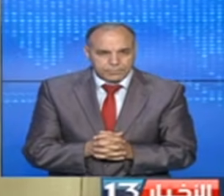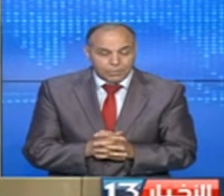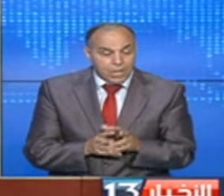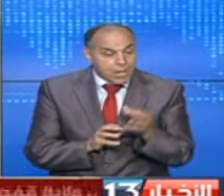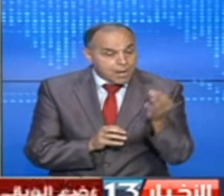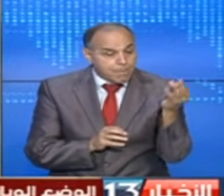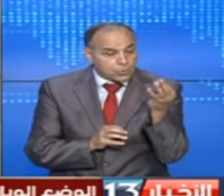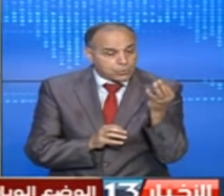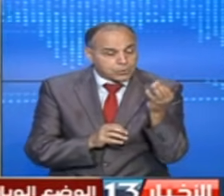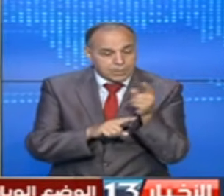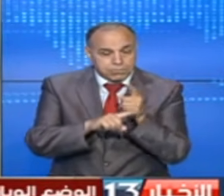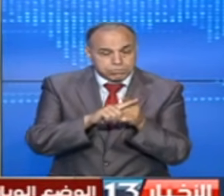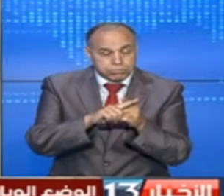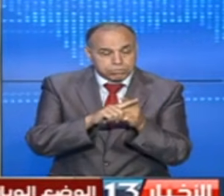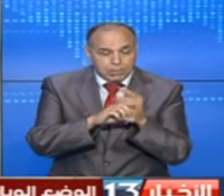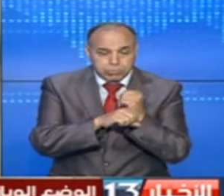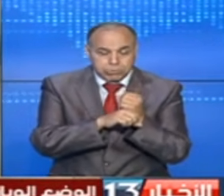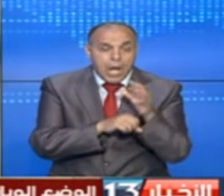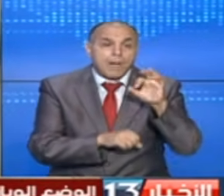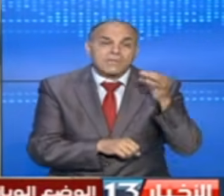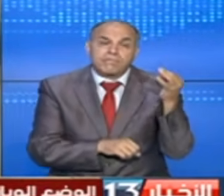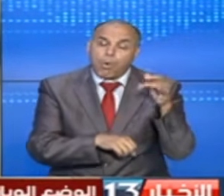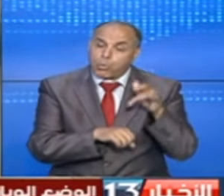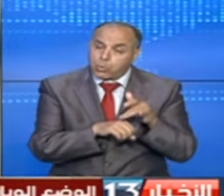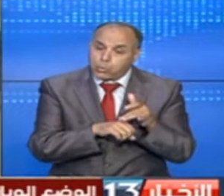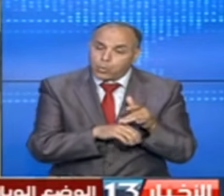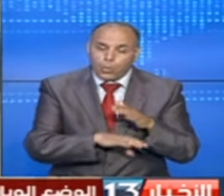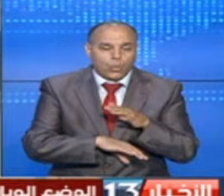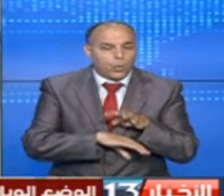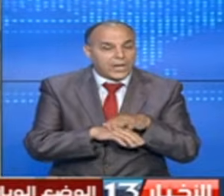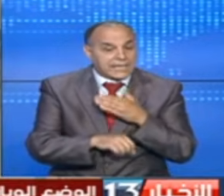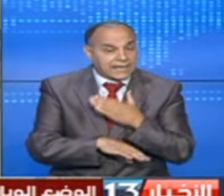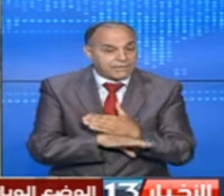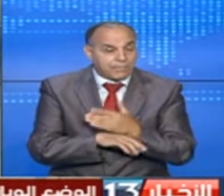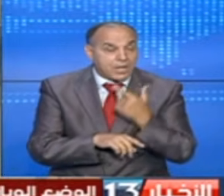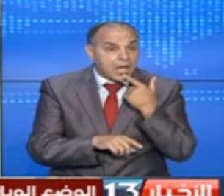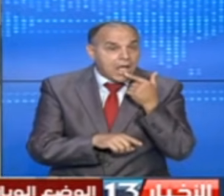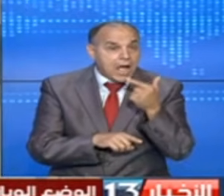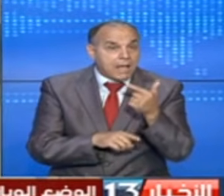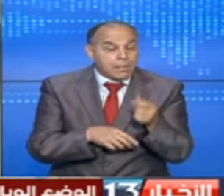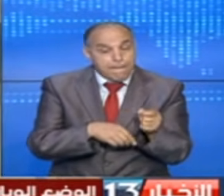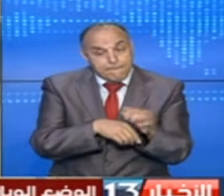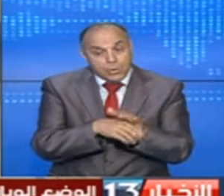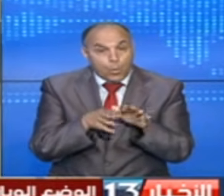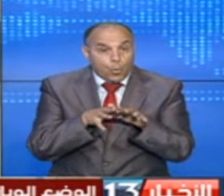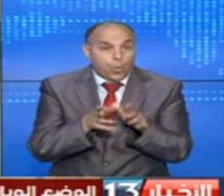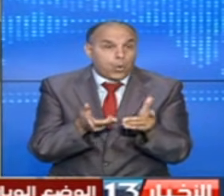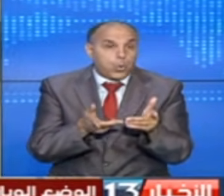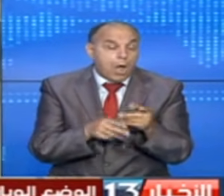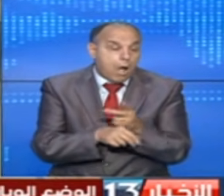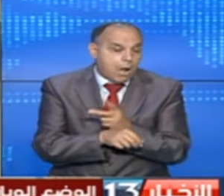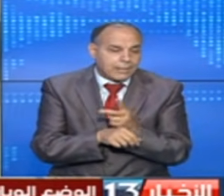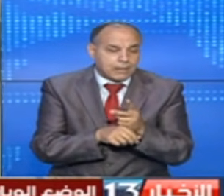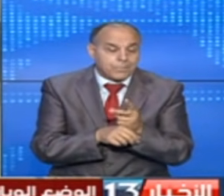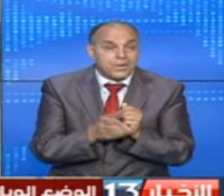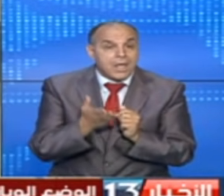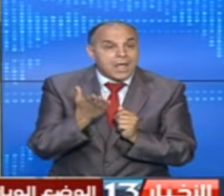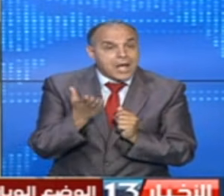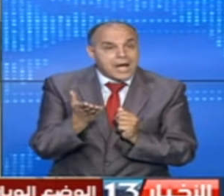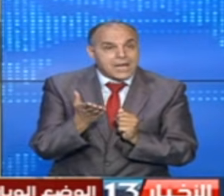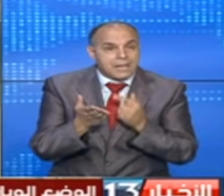نسبة إيجابية التحاليل تفوق 50% بولاية جفصة في ظل وضع وبائي يتسم بالخطورة،